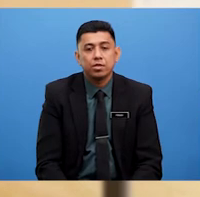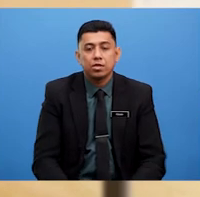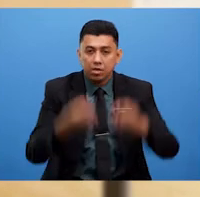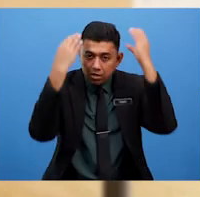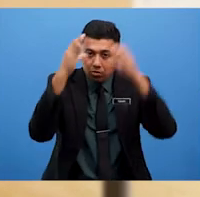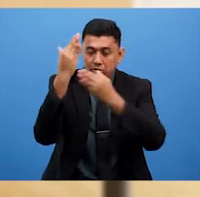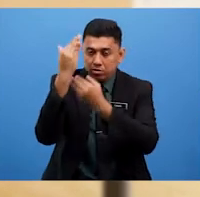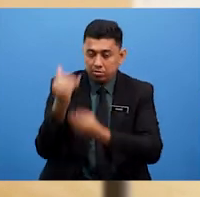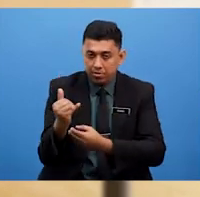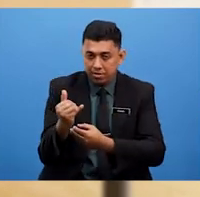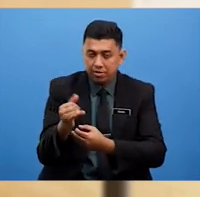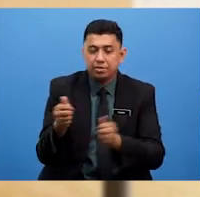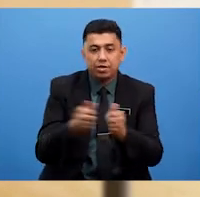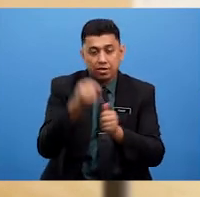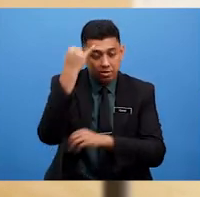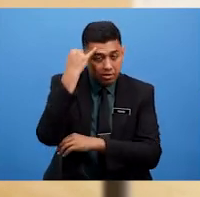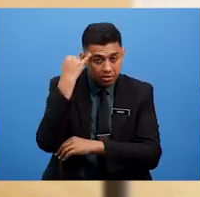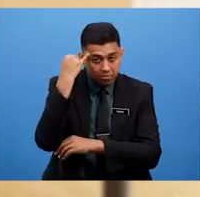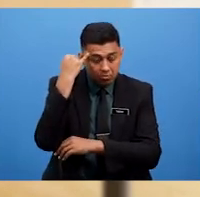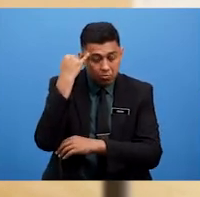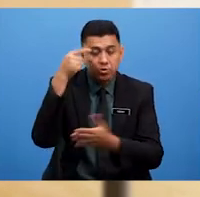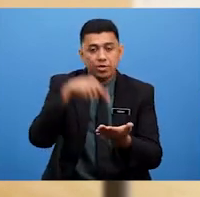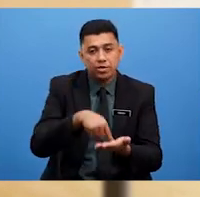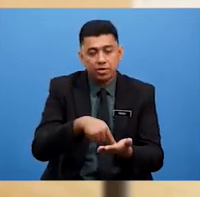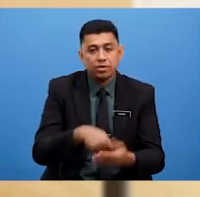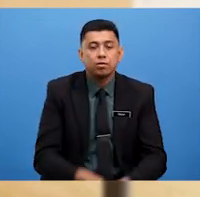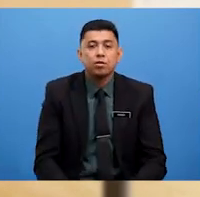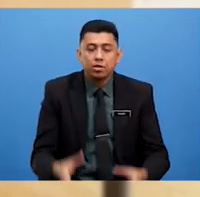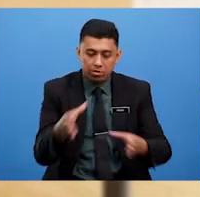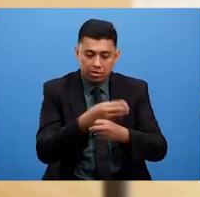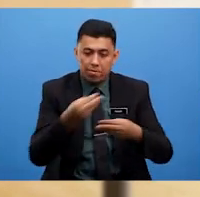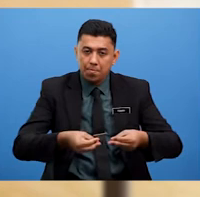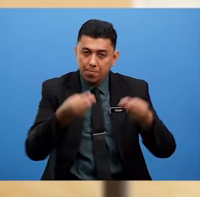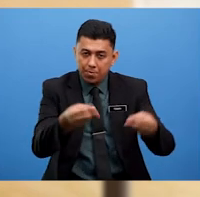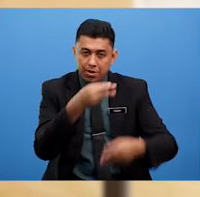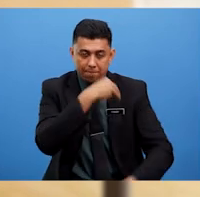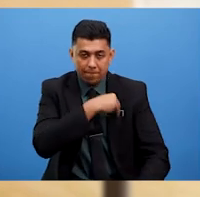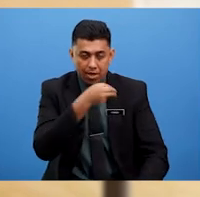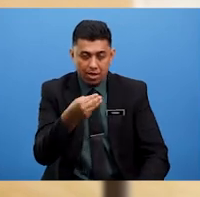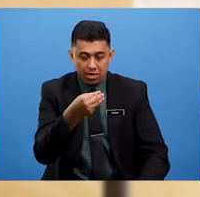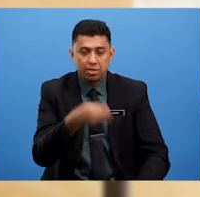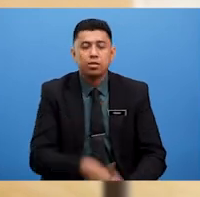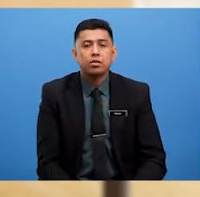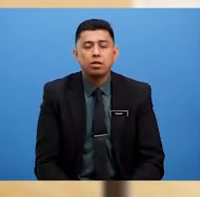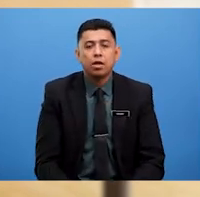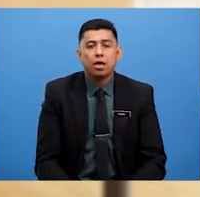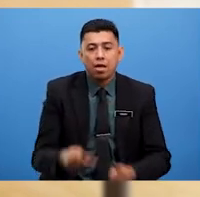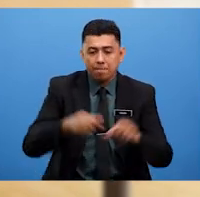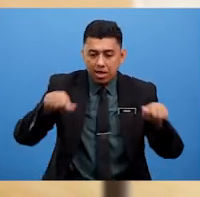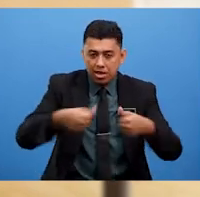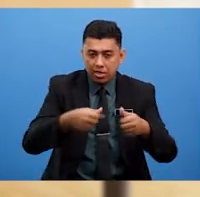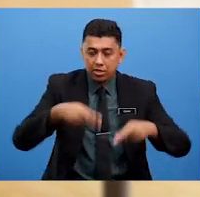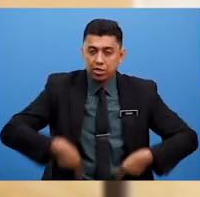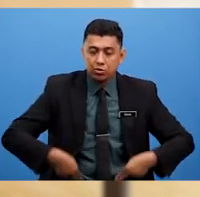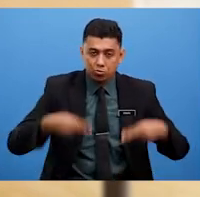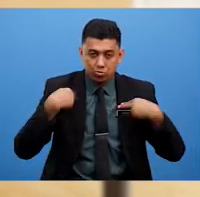Cikgu harap dengan ilmu yang disampaikan pada episod kali ini dapat memberi manfaat dalam amalan kehidupan pelajar-pelajar